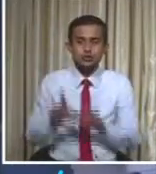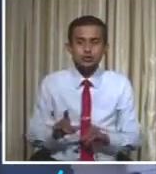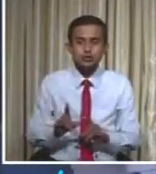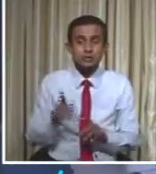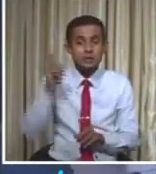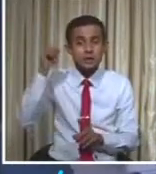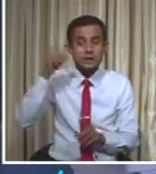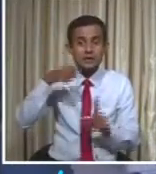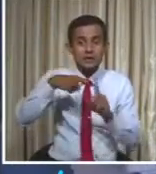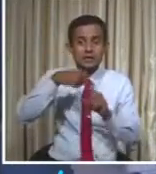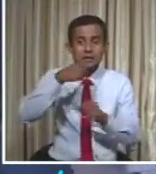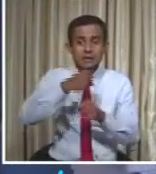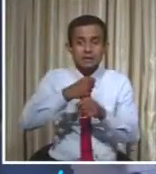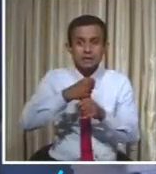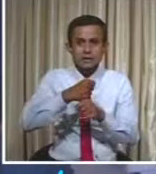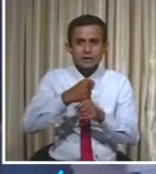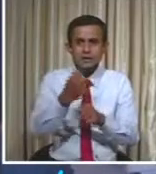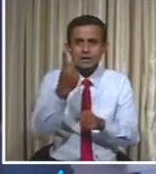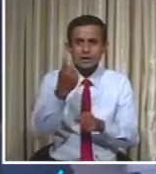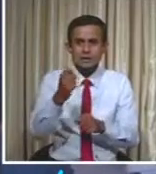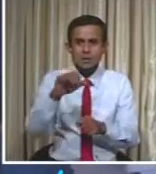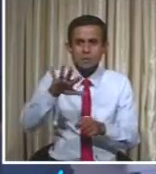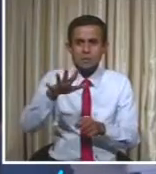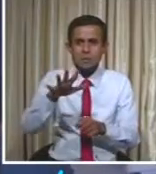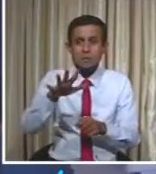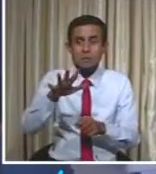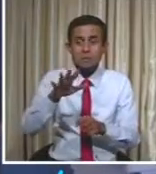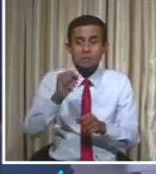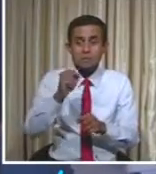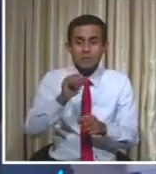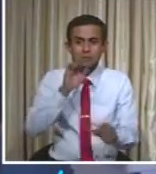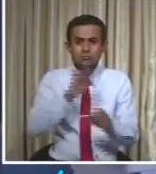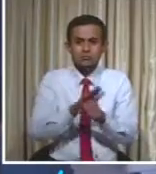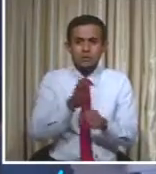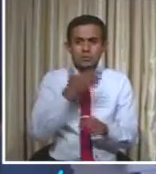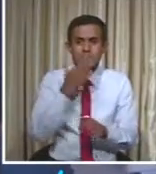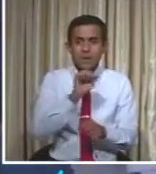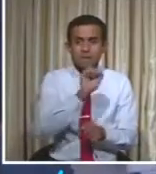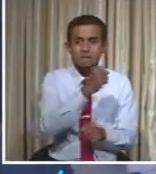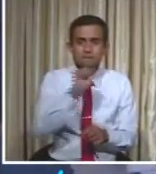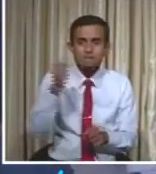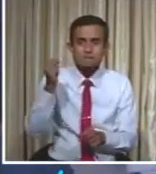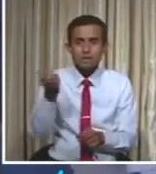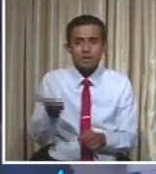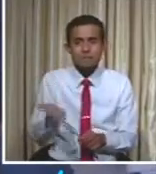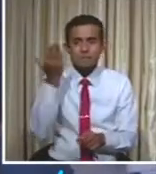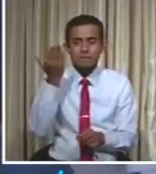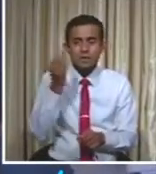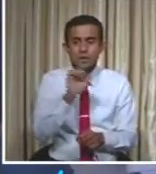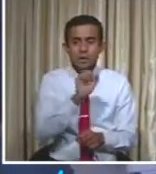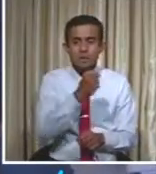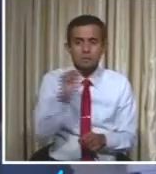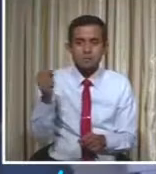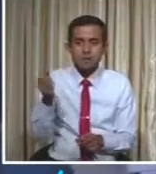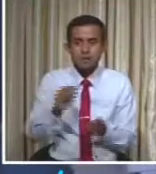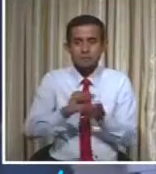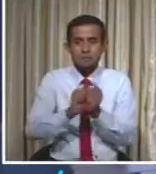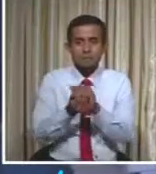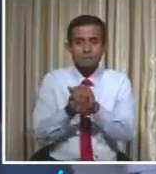කිලෝ පැස්කල් 1050ක ධාරිතාවක් දරා ගන්න පුළුවන්. 50ට 50 වැඩි කරත්, 50ට 50 සංයුතිය වෙනස්